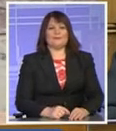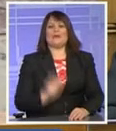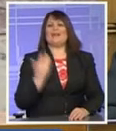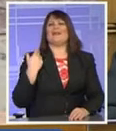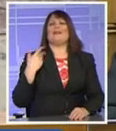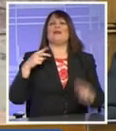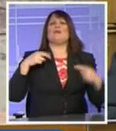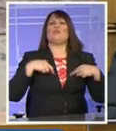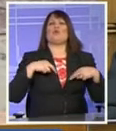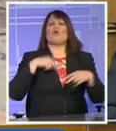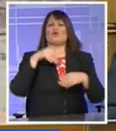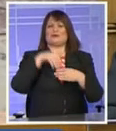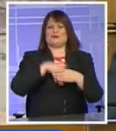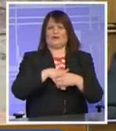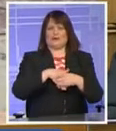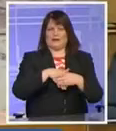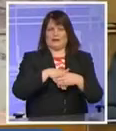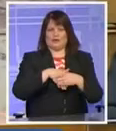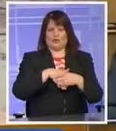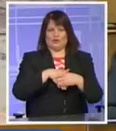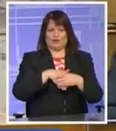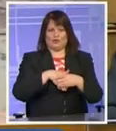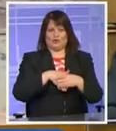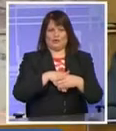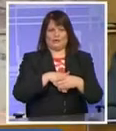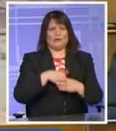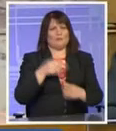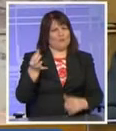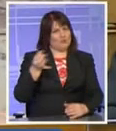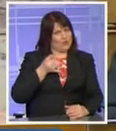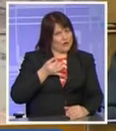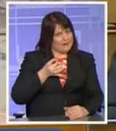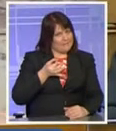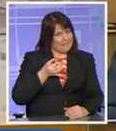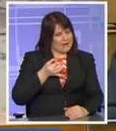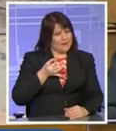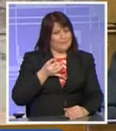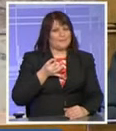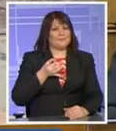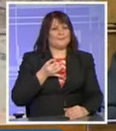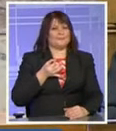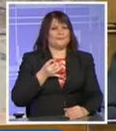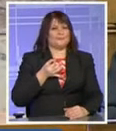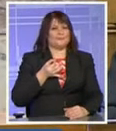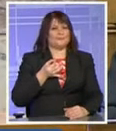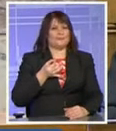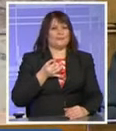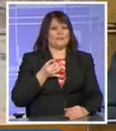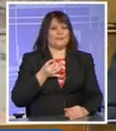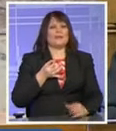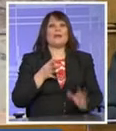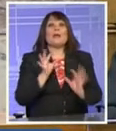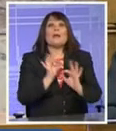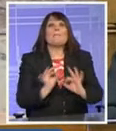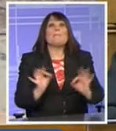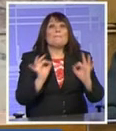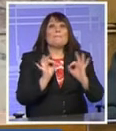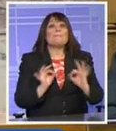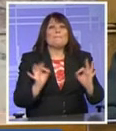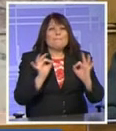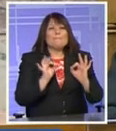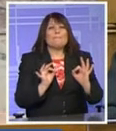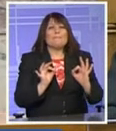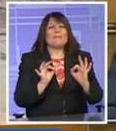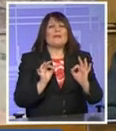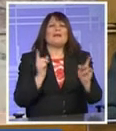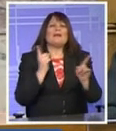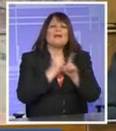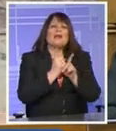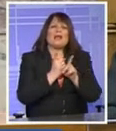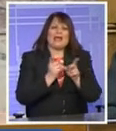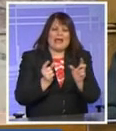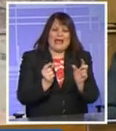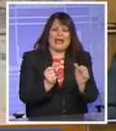Υπουργός Εσωτερικών, όπως με ενημέρωσε, είχε προχωρήσει την επεξεργασία σχετικών ρυθμίσεων.